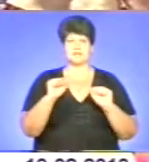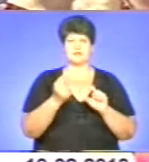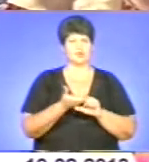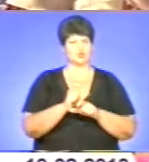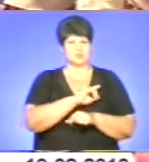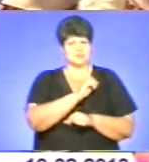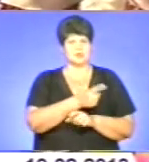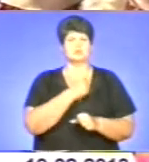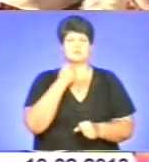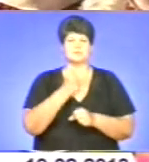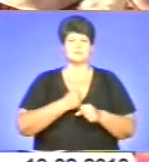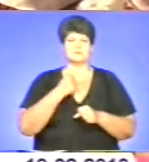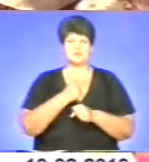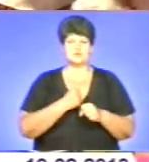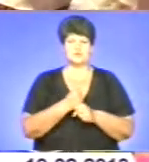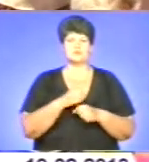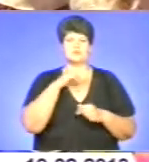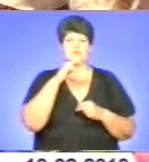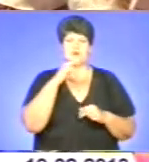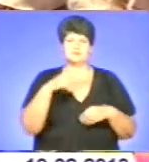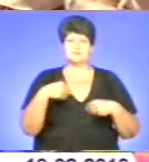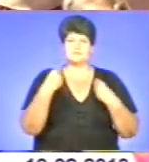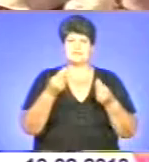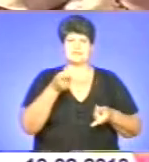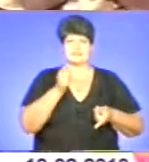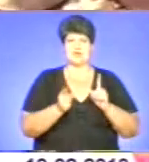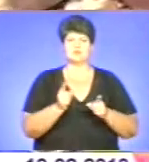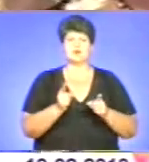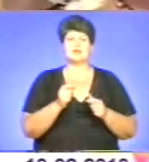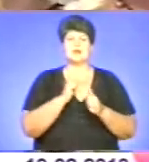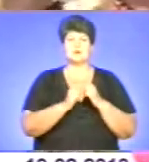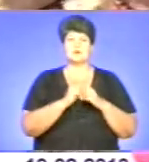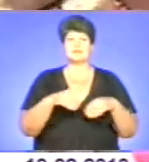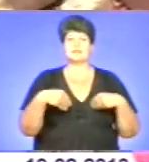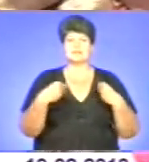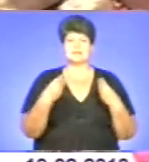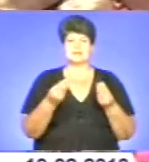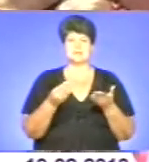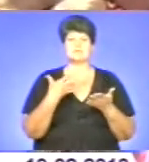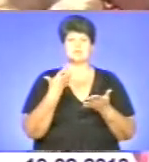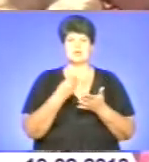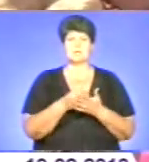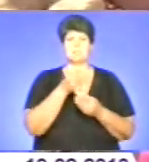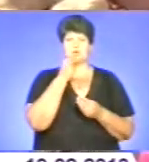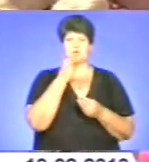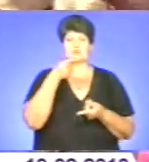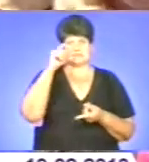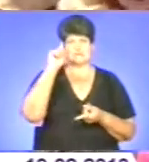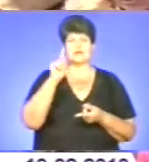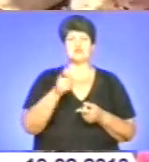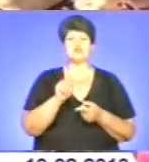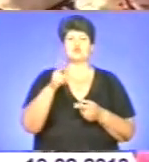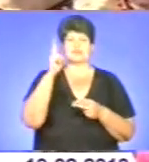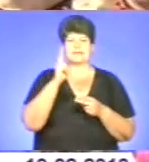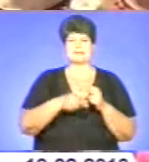потужно працюють приділяє кожен уваги натуральна кожен приділяє уваги своїї продукції і знає що кінцевий